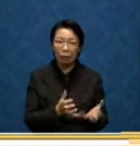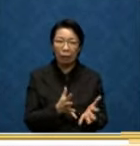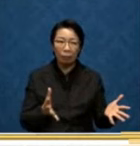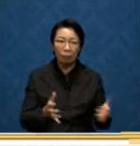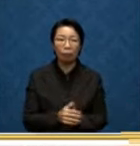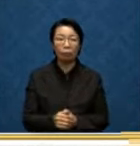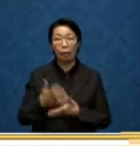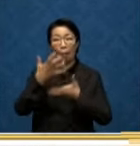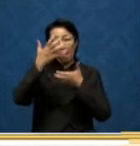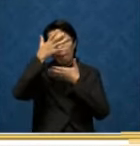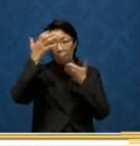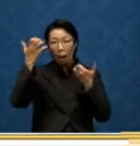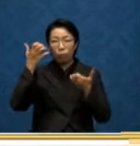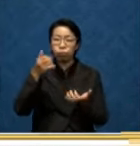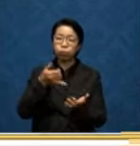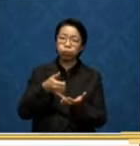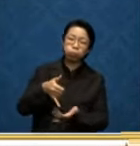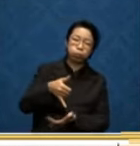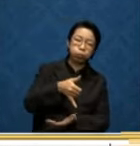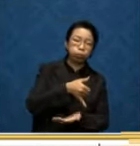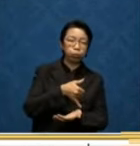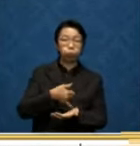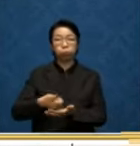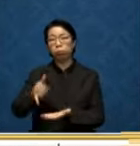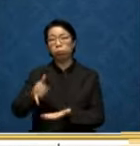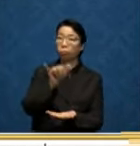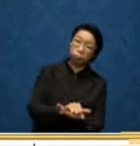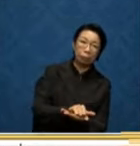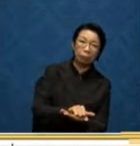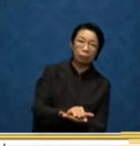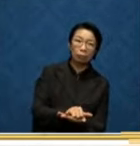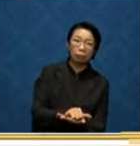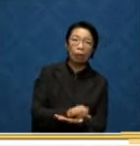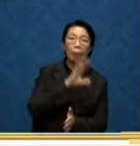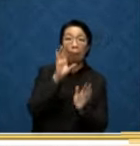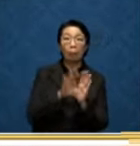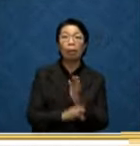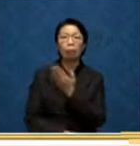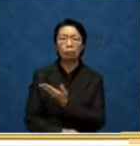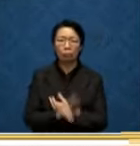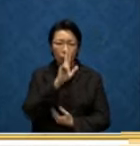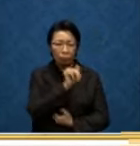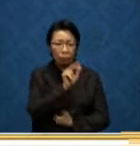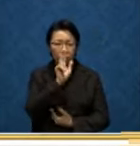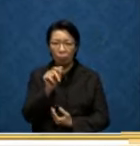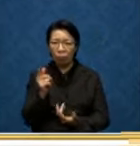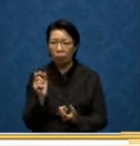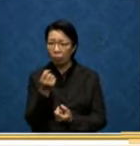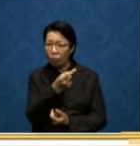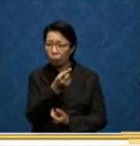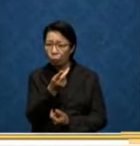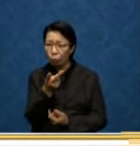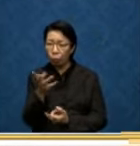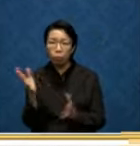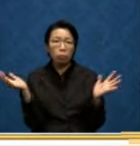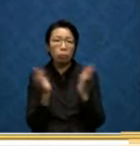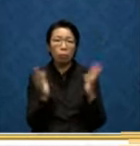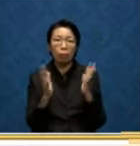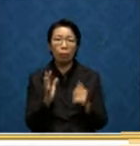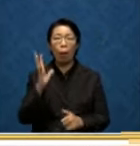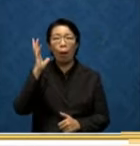มาหัวทิ่มดิฉันใช้คำนี้เลยนะคะเพราะว่าเราจะเห็นเยอะแยะมากเลยในสังคมจะเห็น